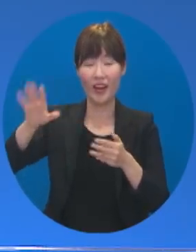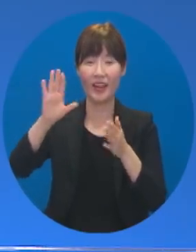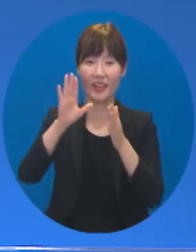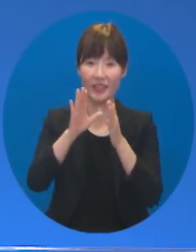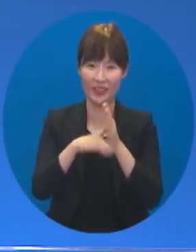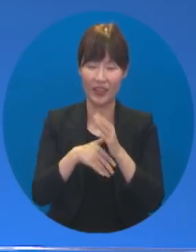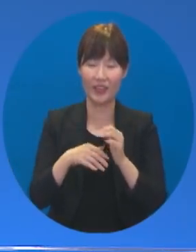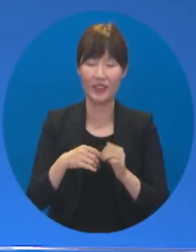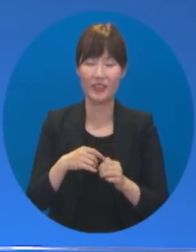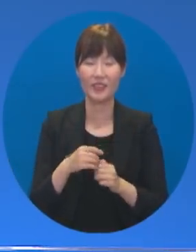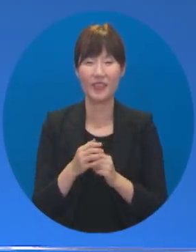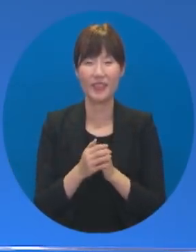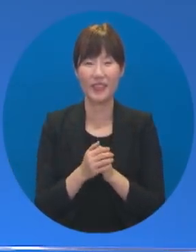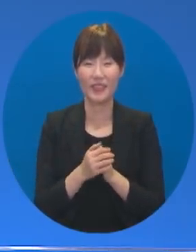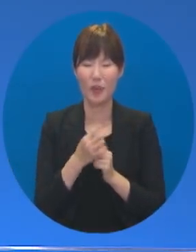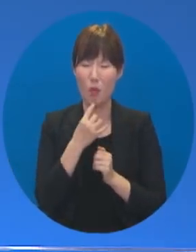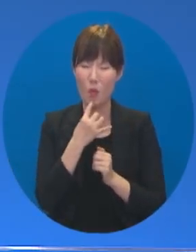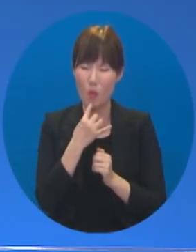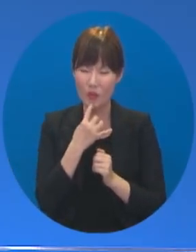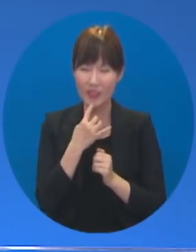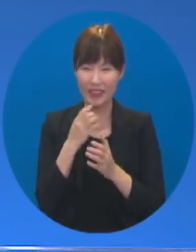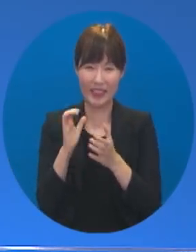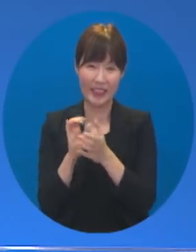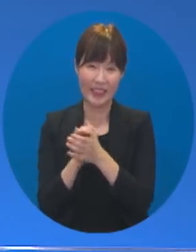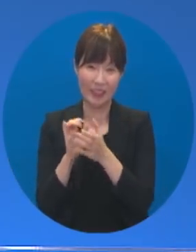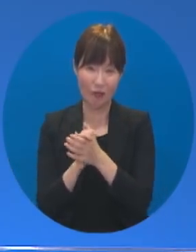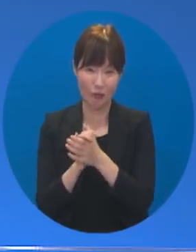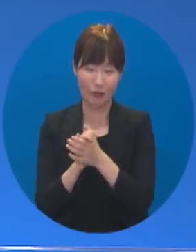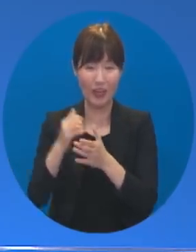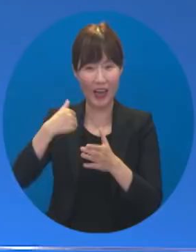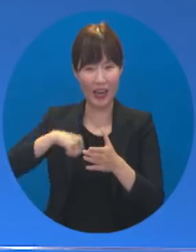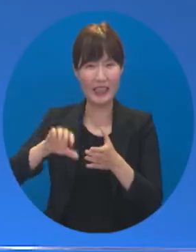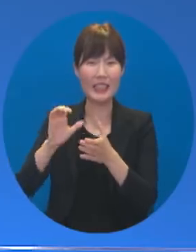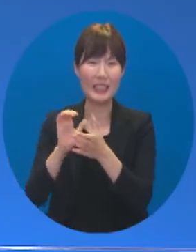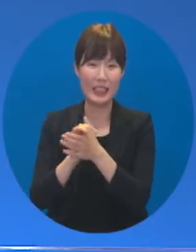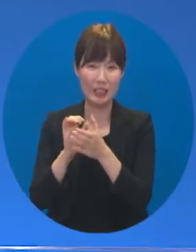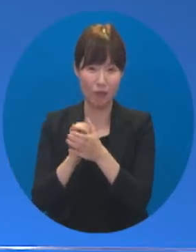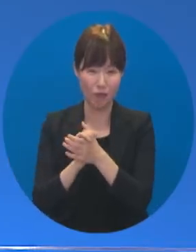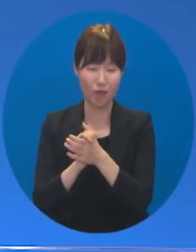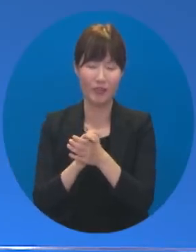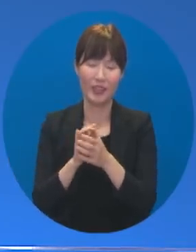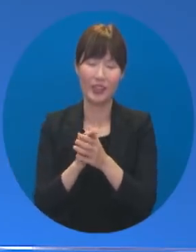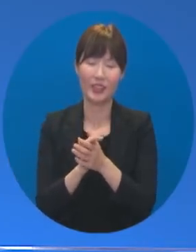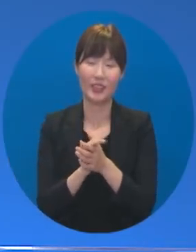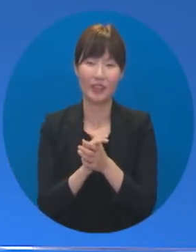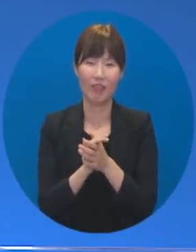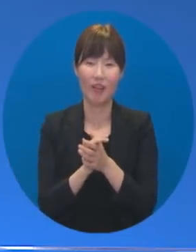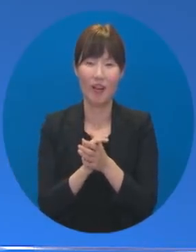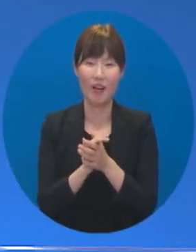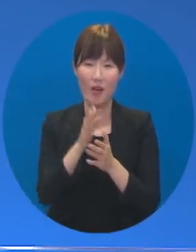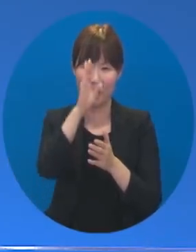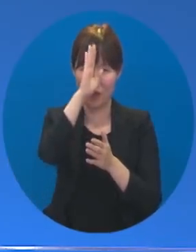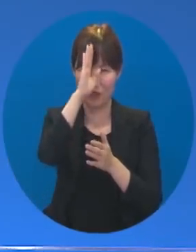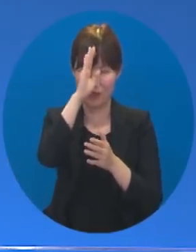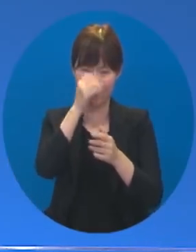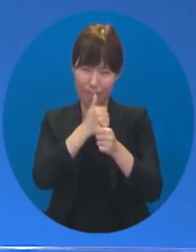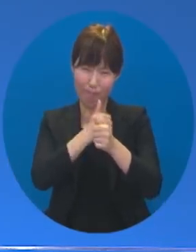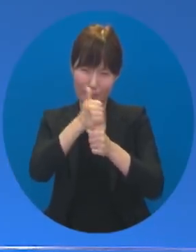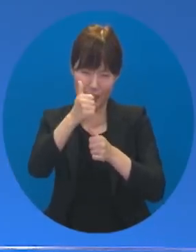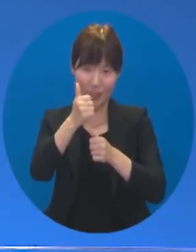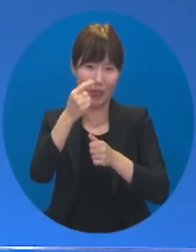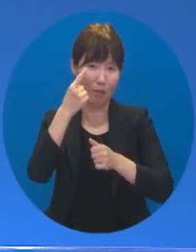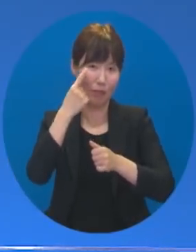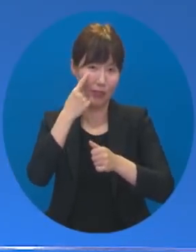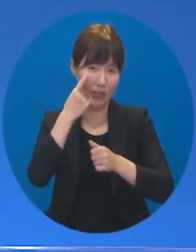친구다. 소울메이트다. 원기야 우리가 함께 이 병을 이겨내보자 라고 이야기를 했고